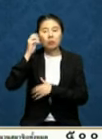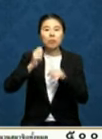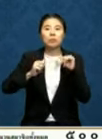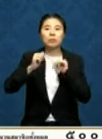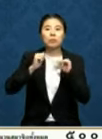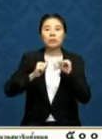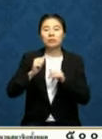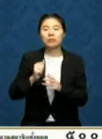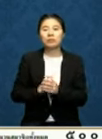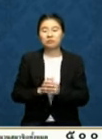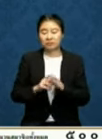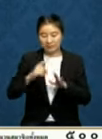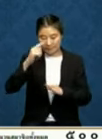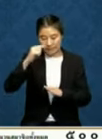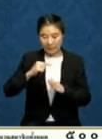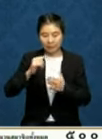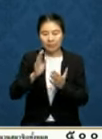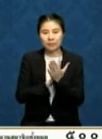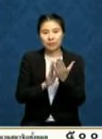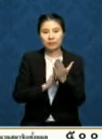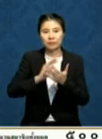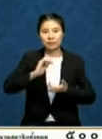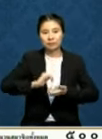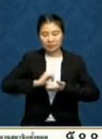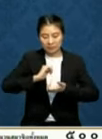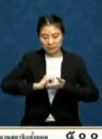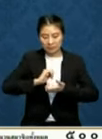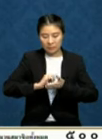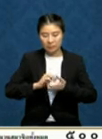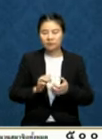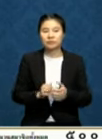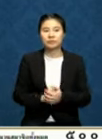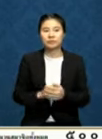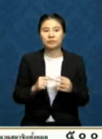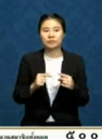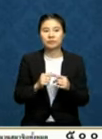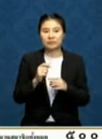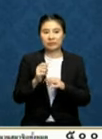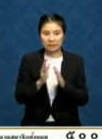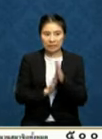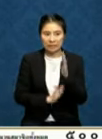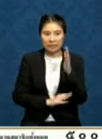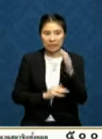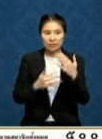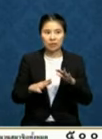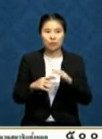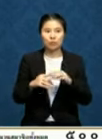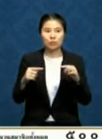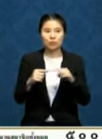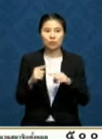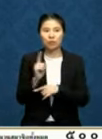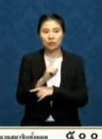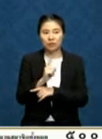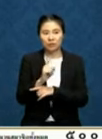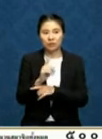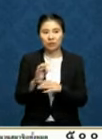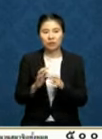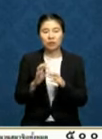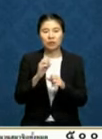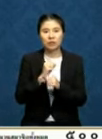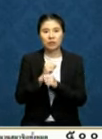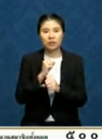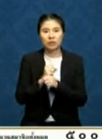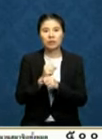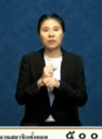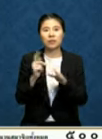ยเนี่ยได้ลงสัญญาขออภัยค่ะลงสัตยาบันกับอนุสัญญาหลายปีแล้วค่ะ ดังนั้นก็จำเป็นที่จะต้องทำกฎ